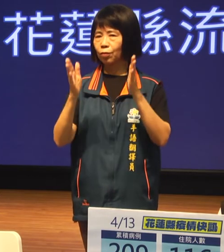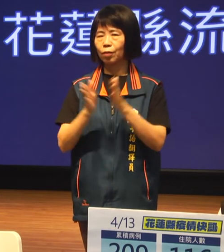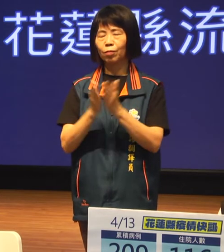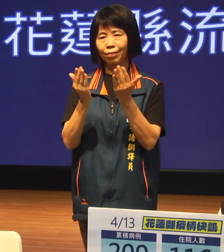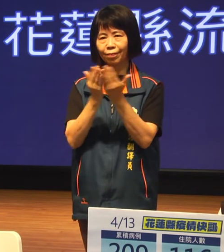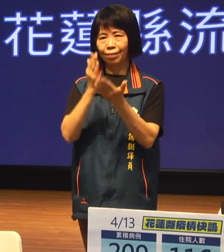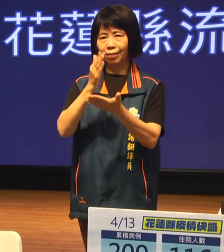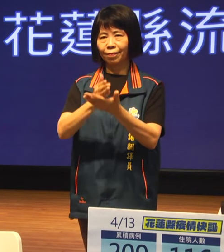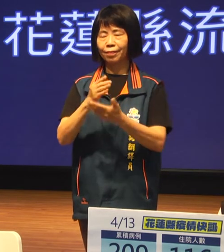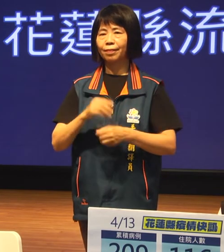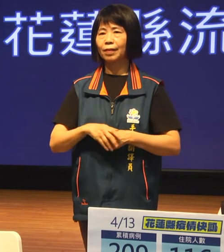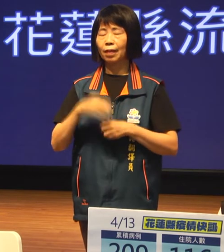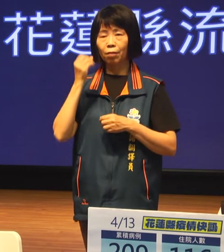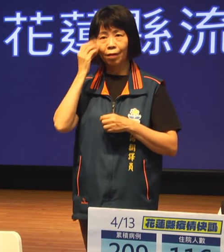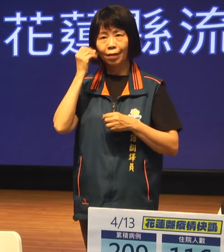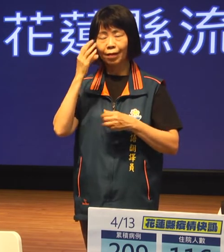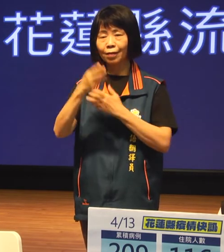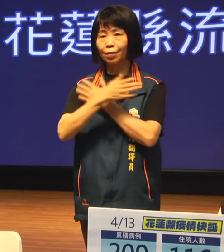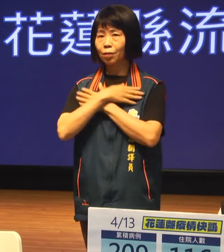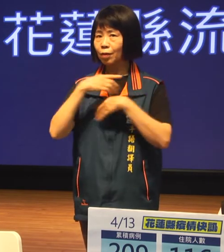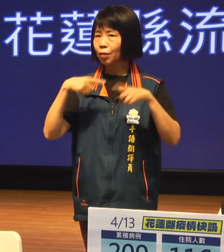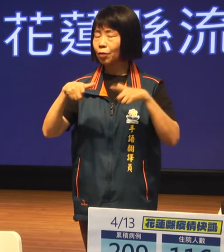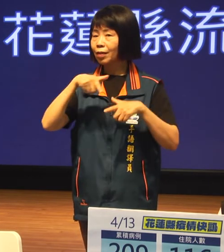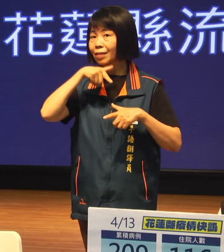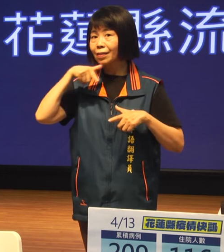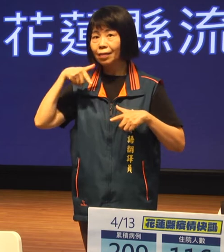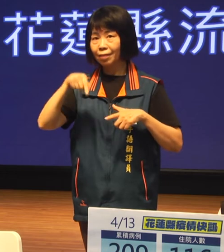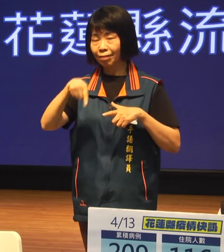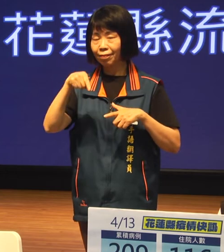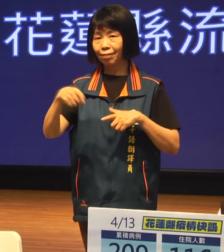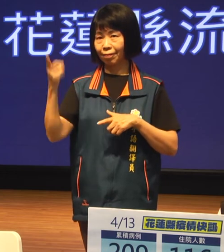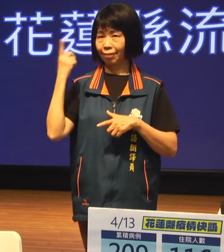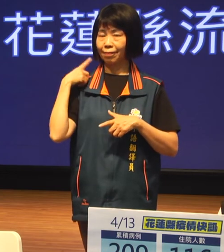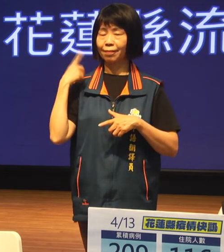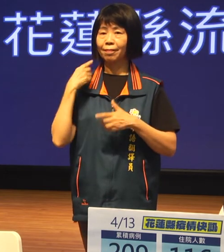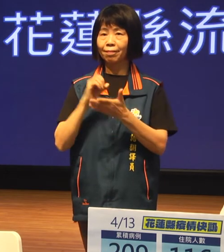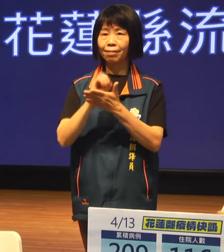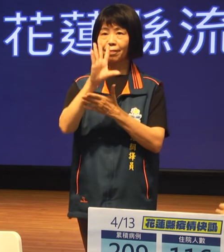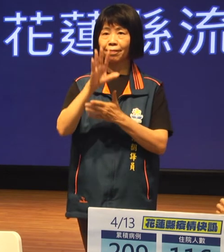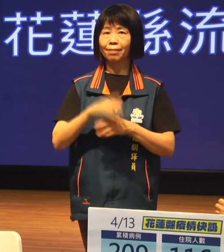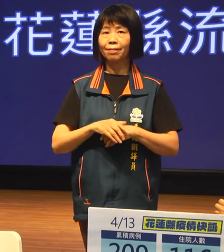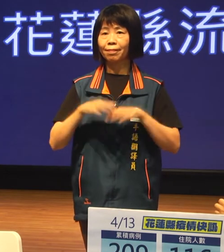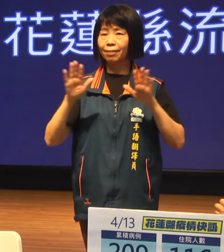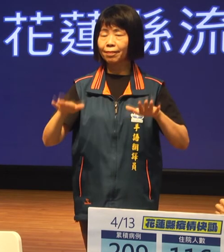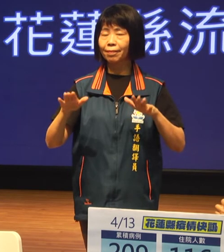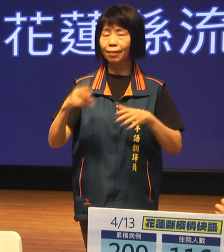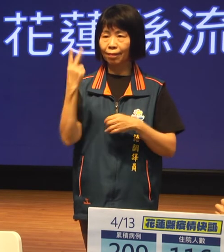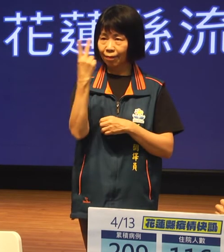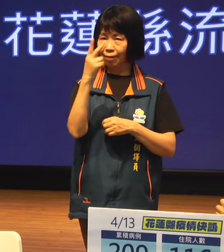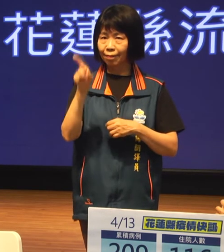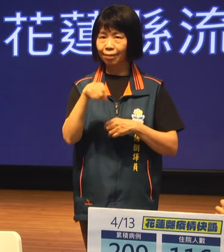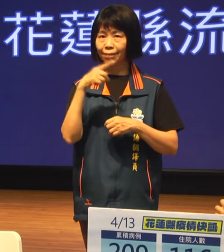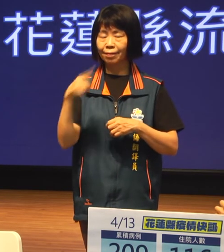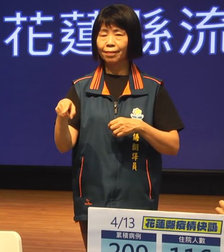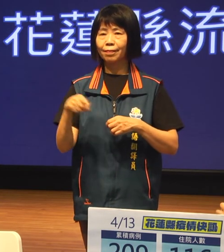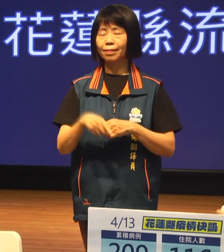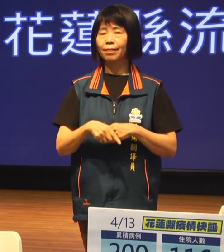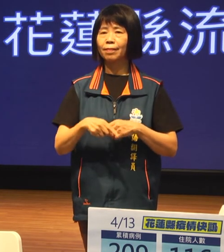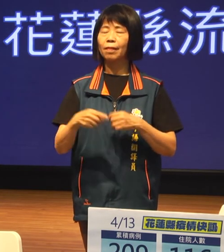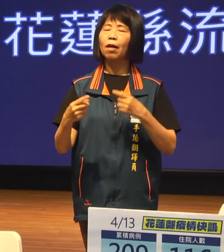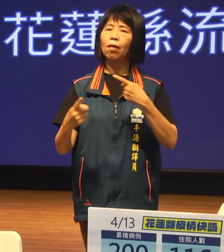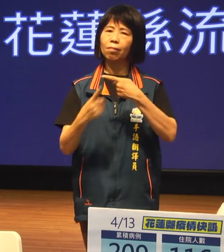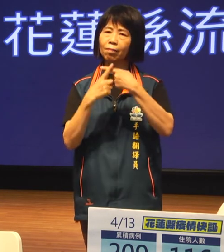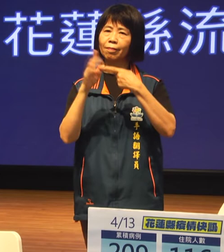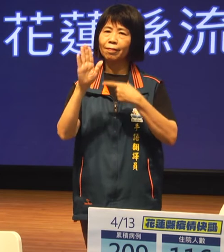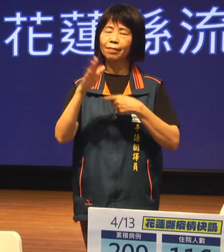课。那再来花莲市立幼儿园的部分呢，昨天也有报告过，那目前呢有2位幼生确